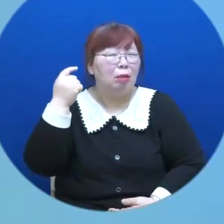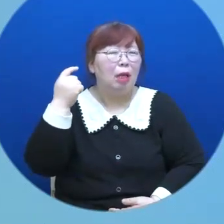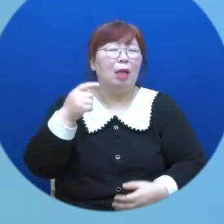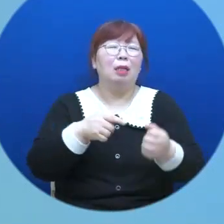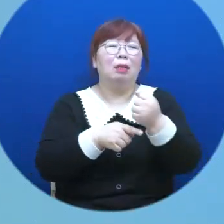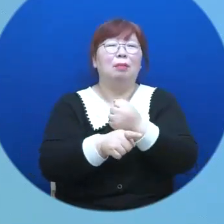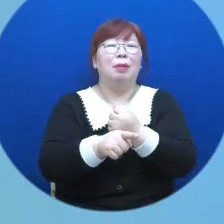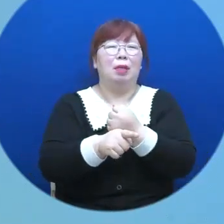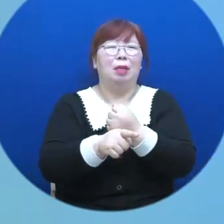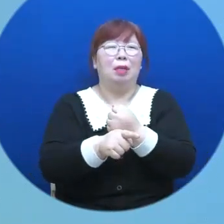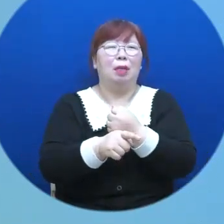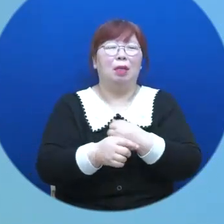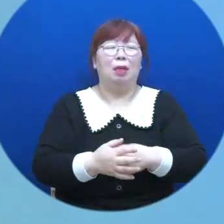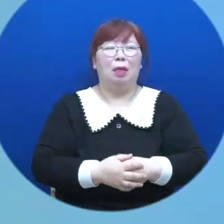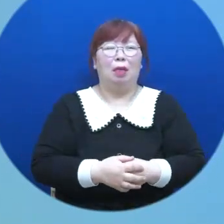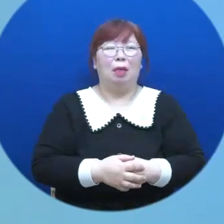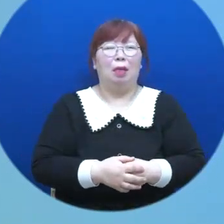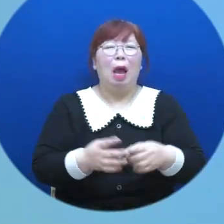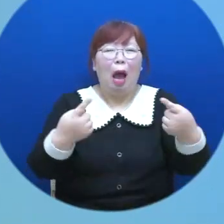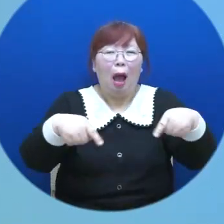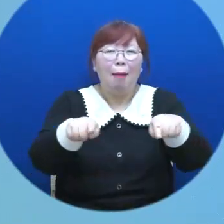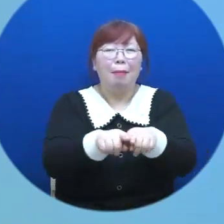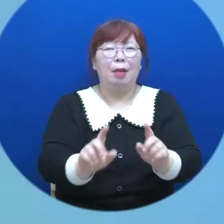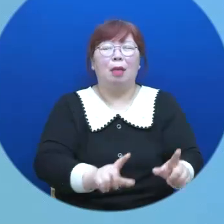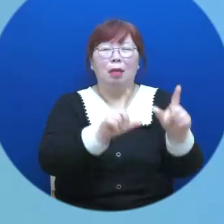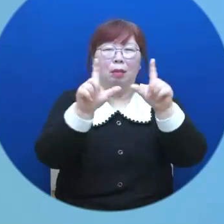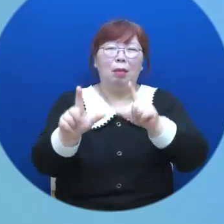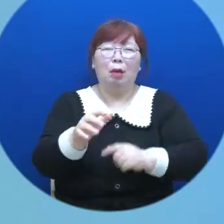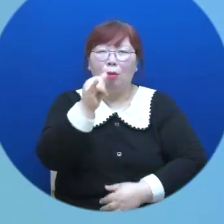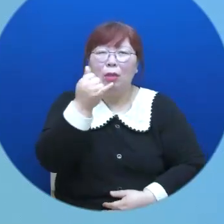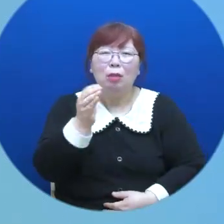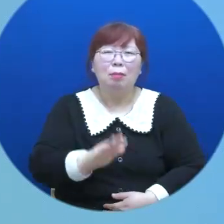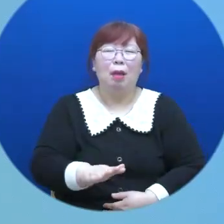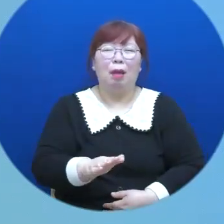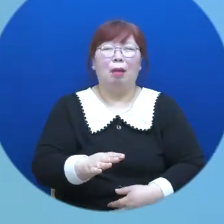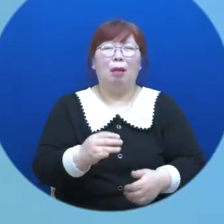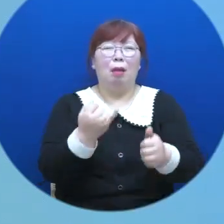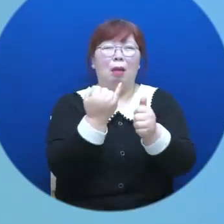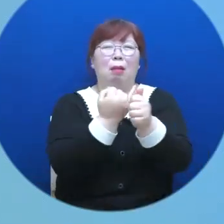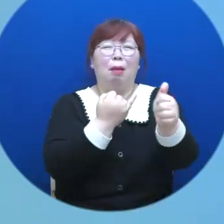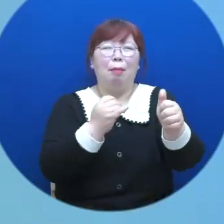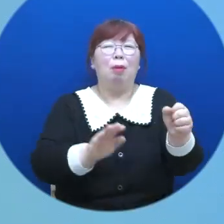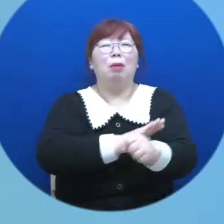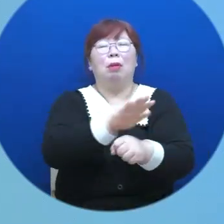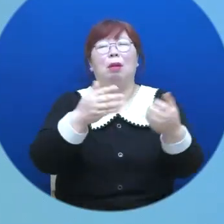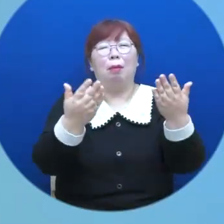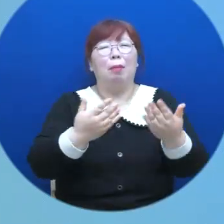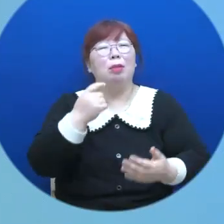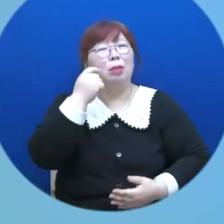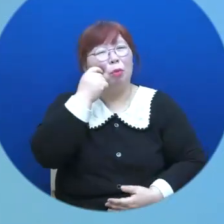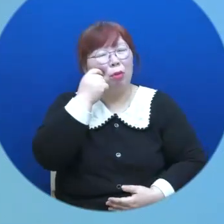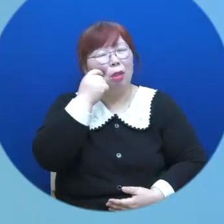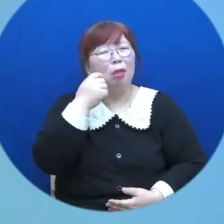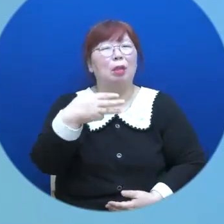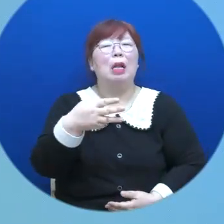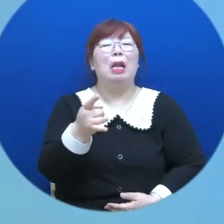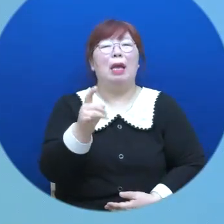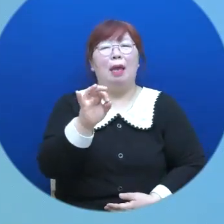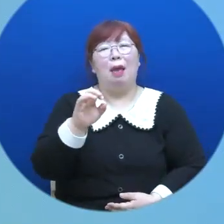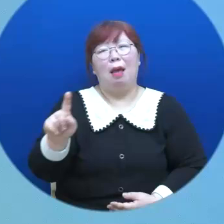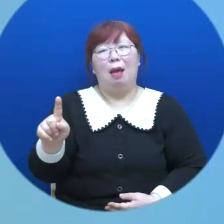뜻이라고요. 함께 살고 있지만 남편에게 사랑받지 못하는 게 누구?